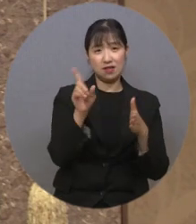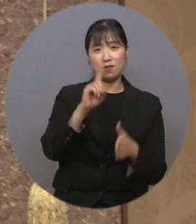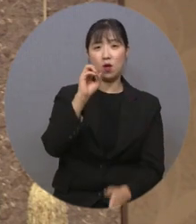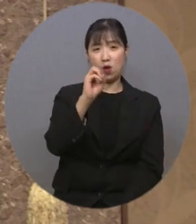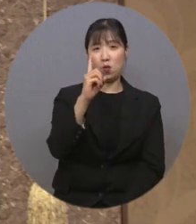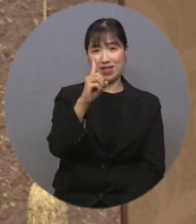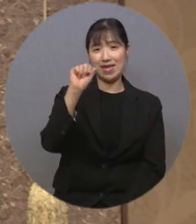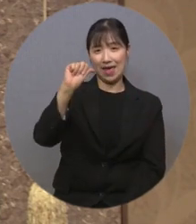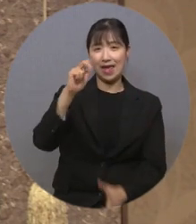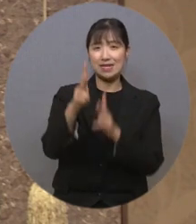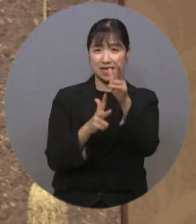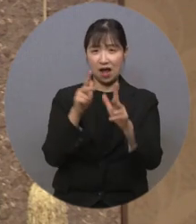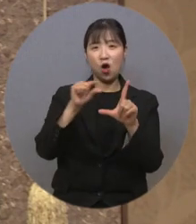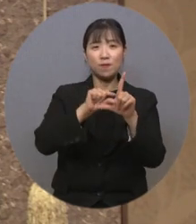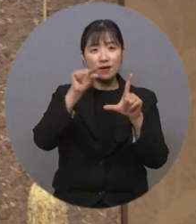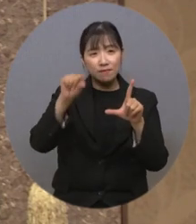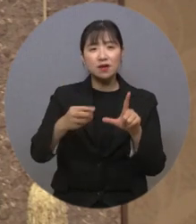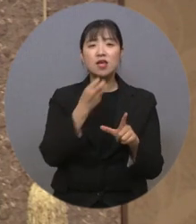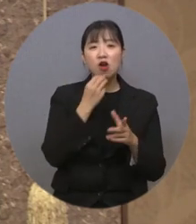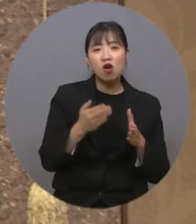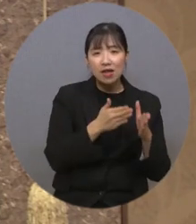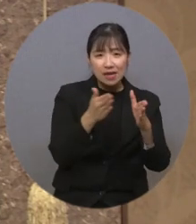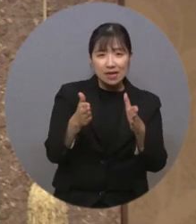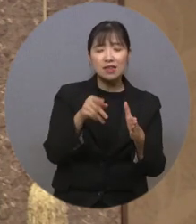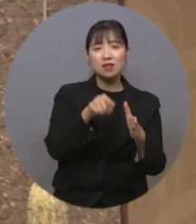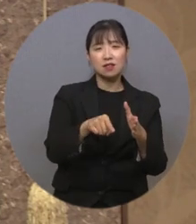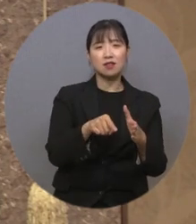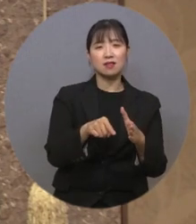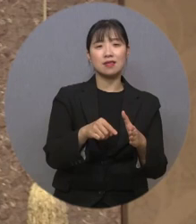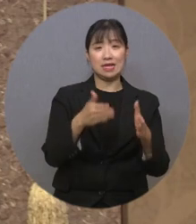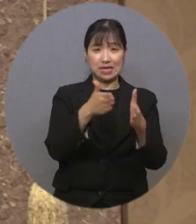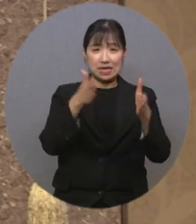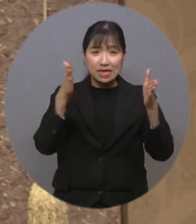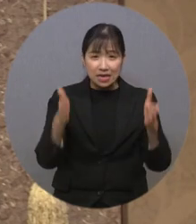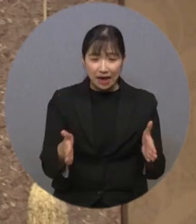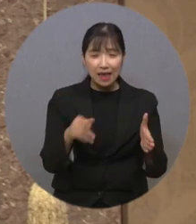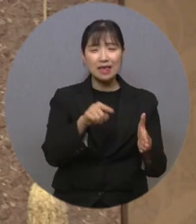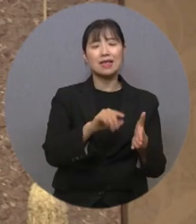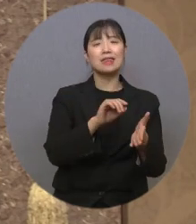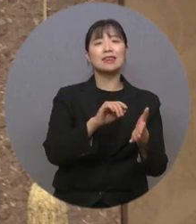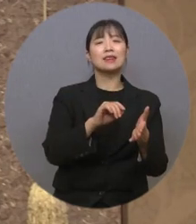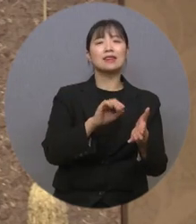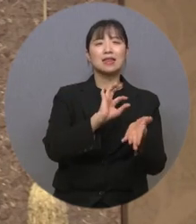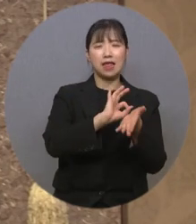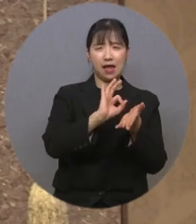사업의 일환으로 저희 경기도에서 일정한 기간 사용한 그